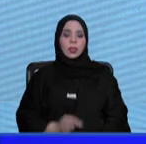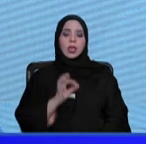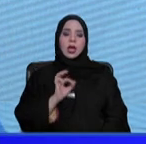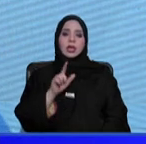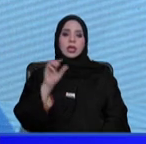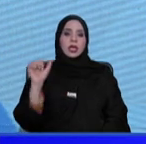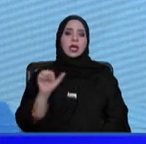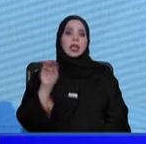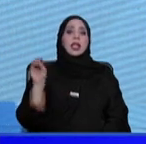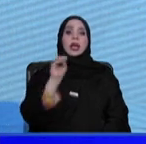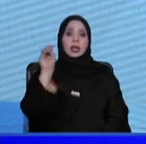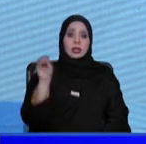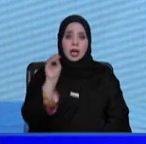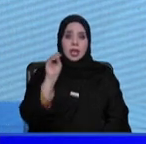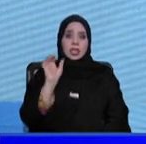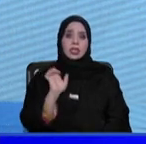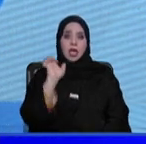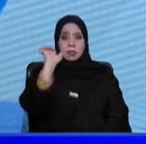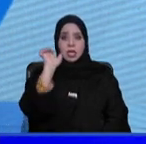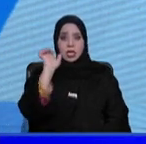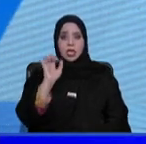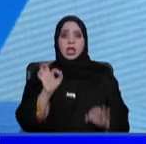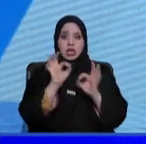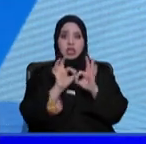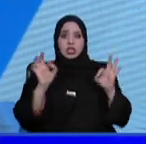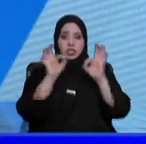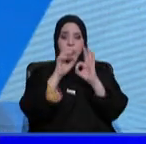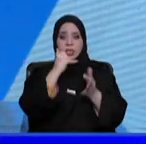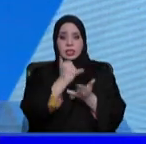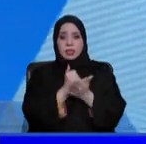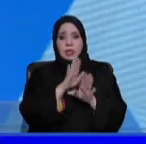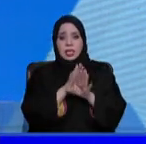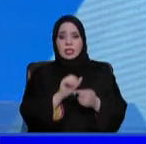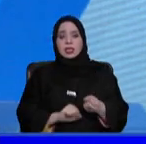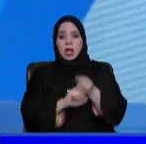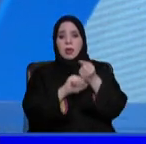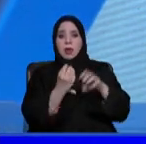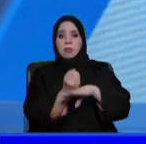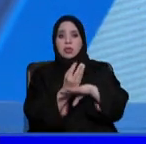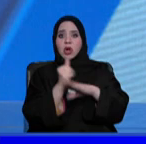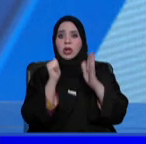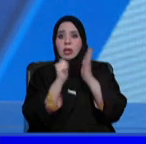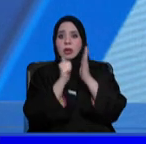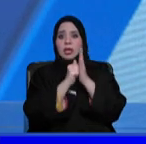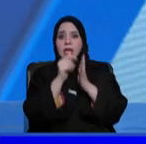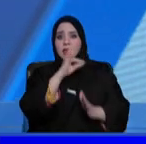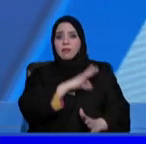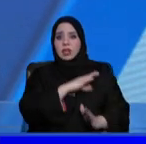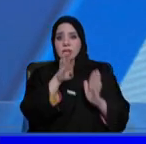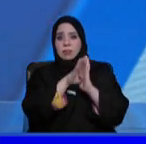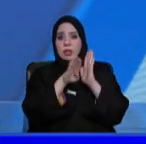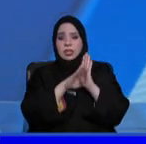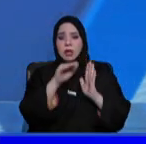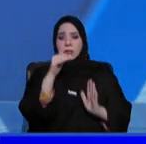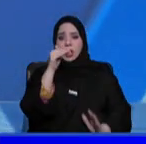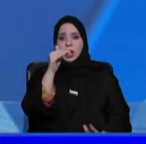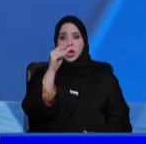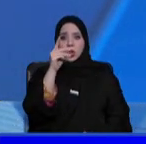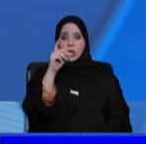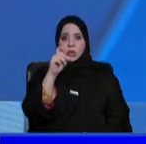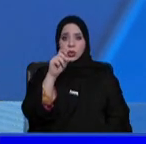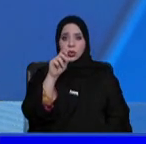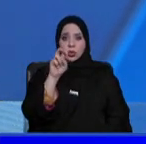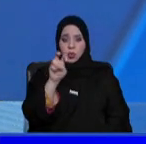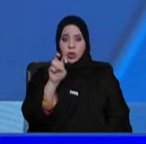أكدت الهيئة العامة للتأمين الاجتماعي على التزامها بدعم أصحاب المشاريع المنزلية المستفيدين من برنامج خطوة